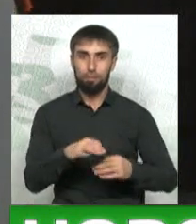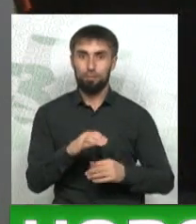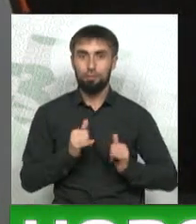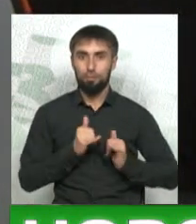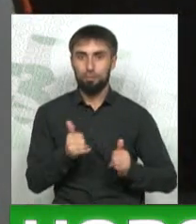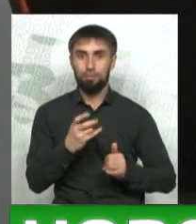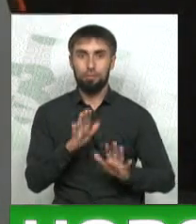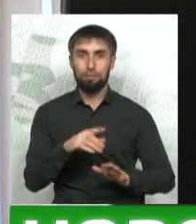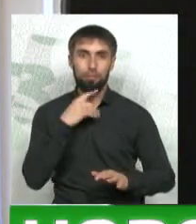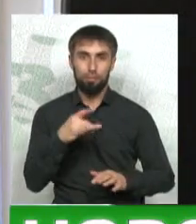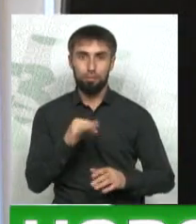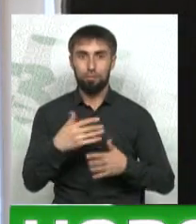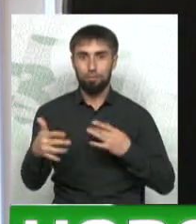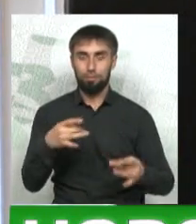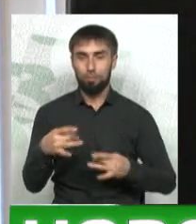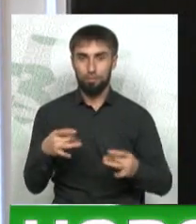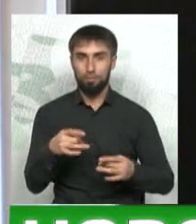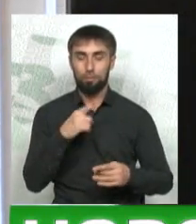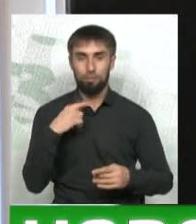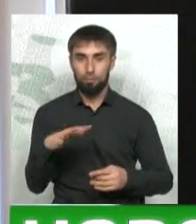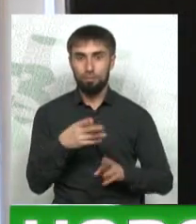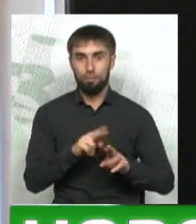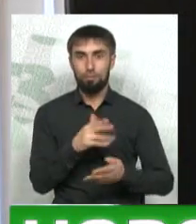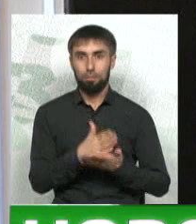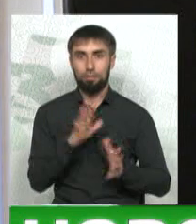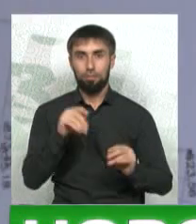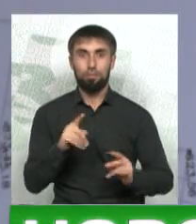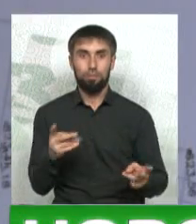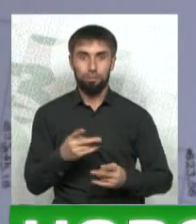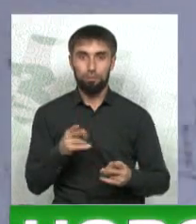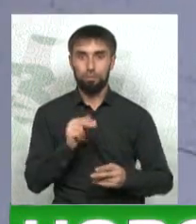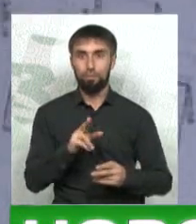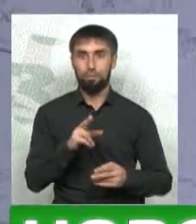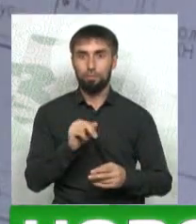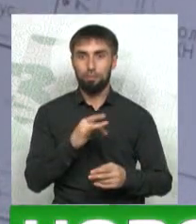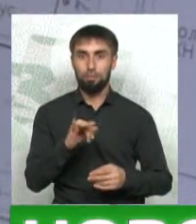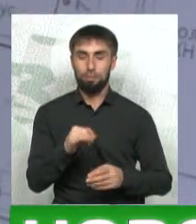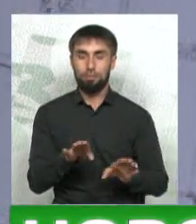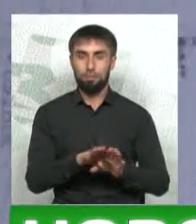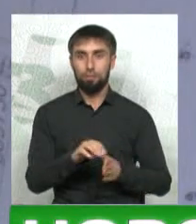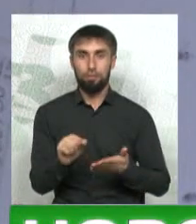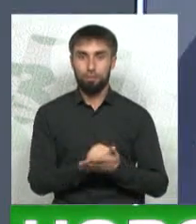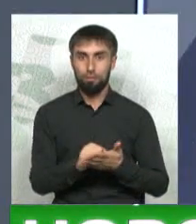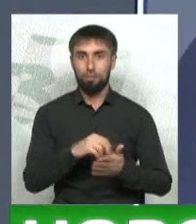не только республике, но и другим регионам страны. Для этого есть все необходимое как в кадровом, так и